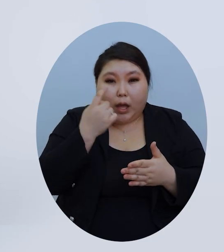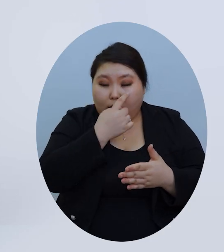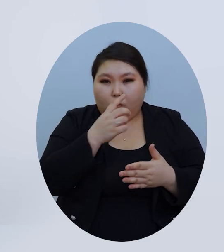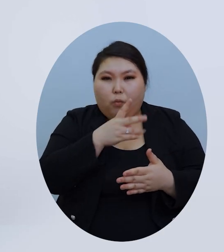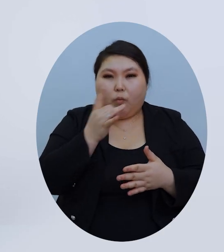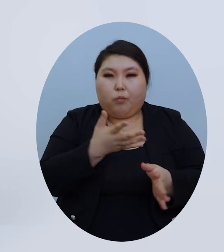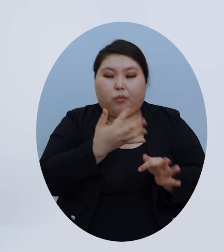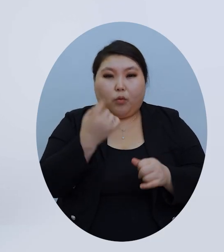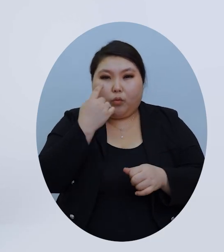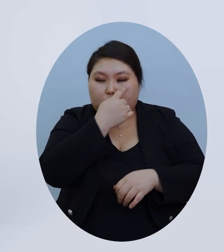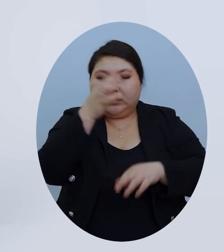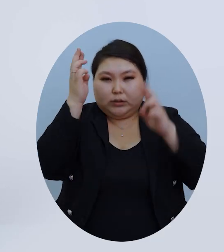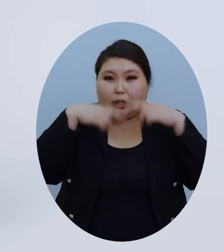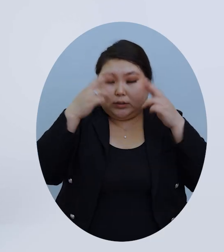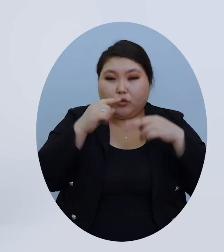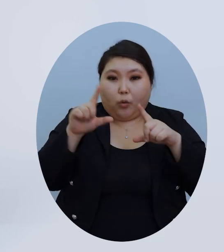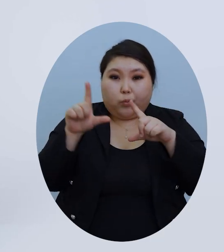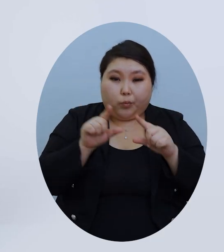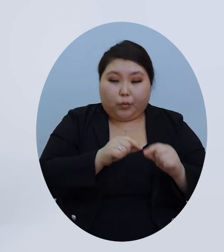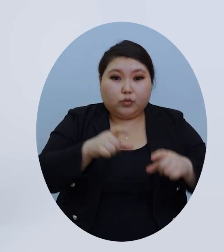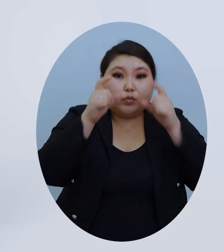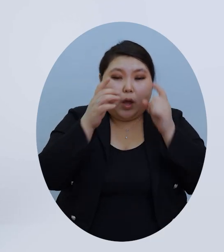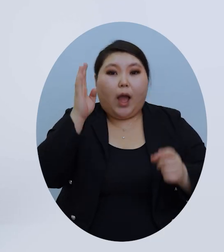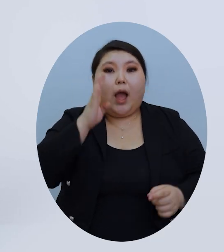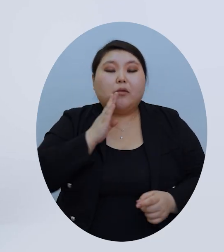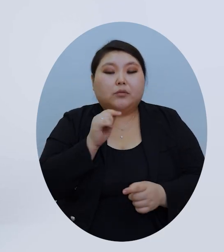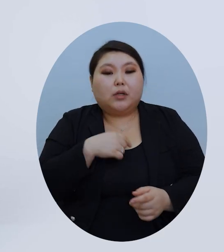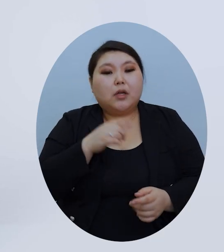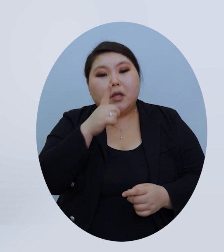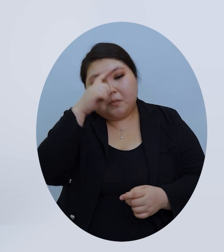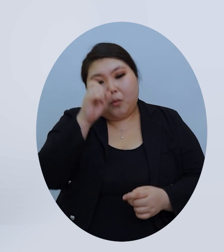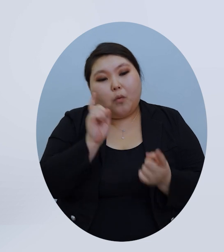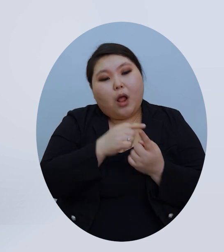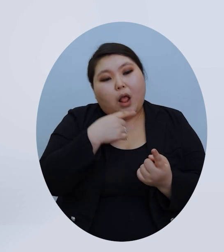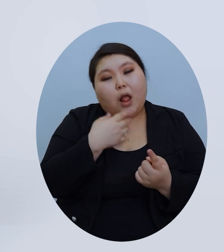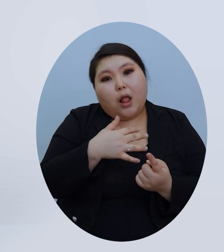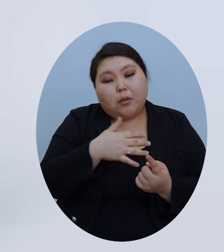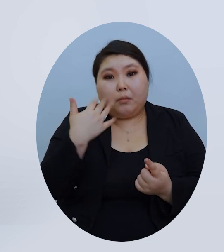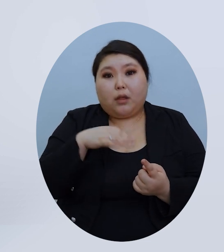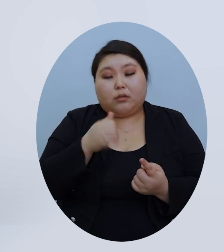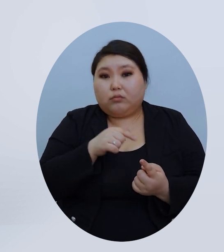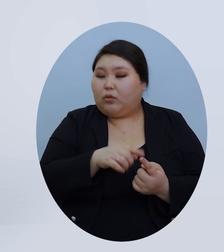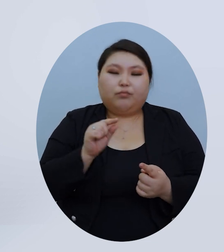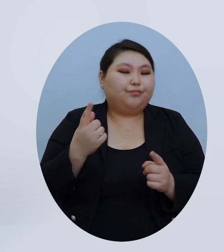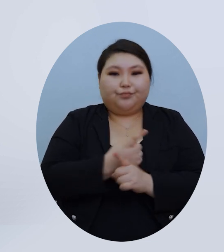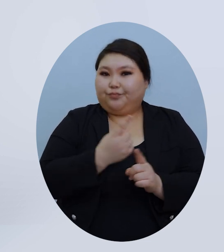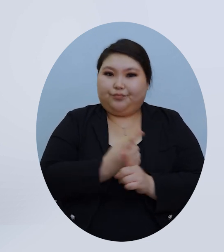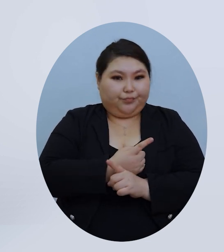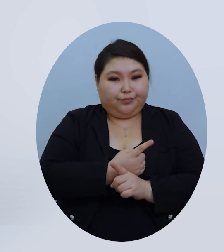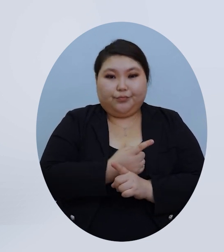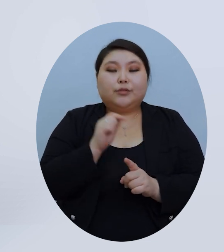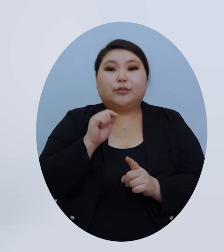бууруулаад зөөлгч хий гэж эцэг эхчүүд эмчтэй ярих нь түгээмэл байдаг. Энэ бас буруу ойлголт юм. Зарим тохиолдолд